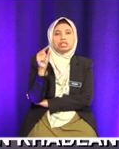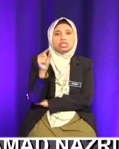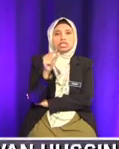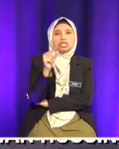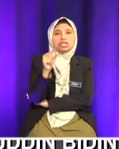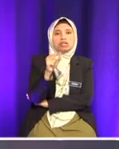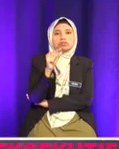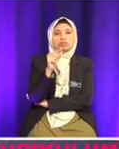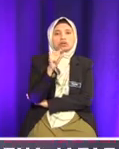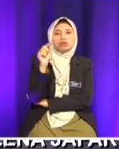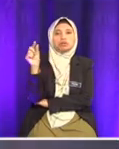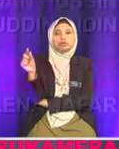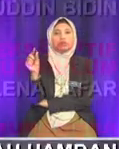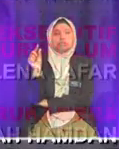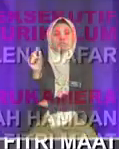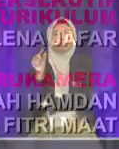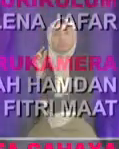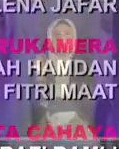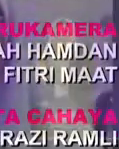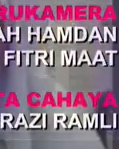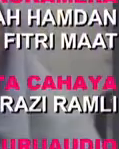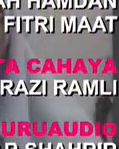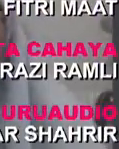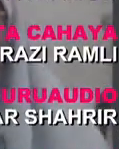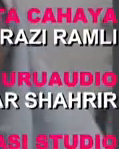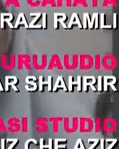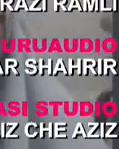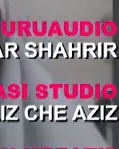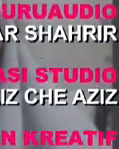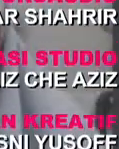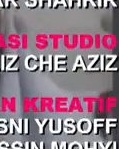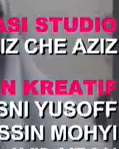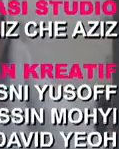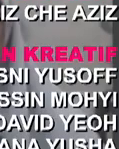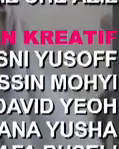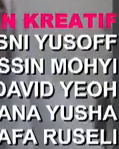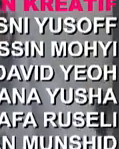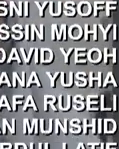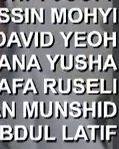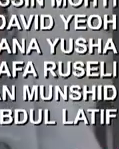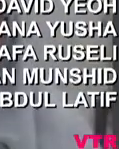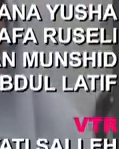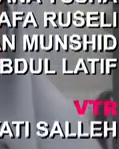ilaha illallah Allahu akbar subhanallah